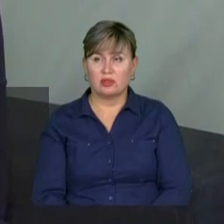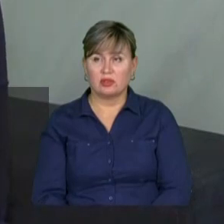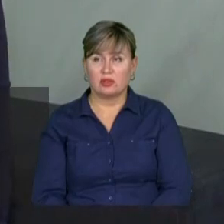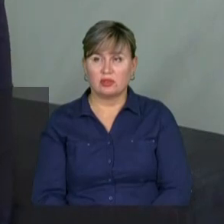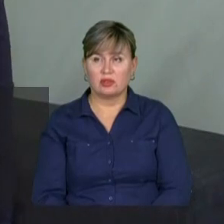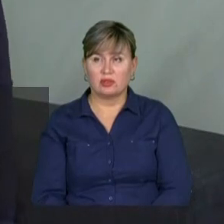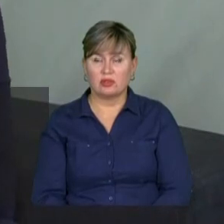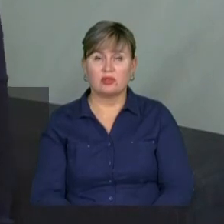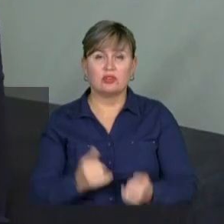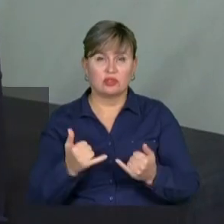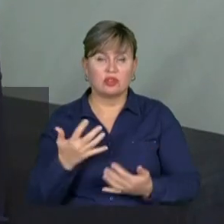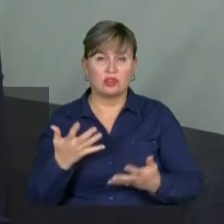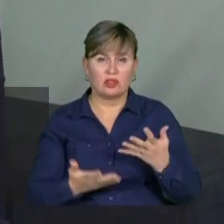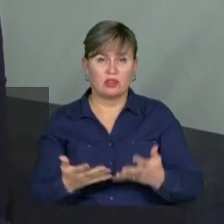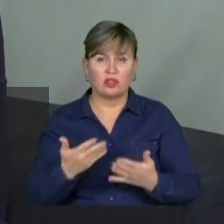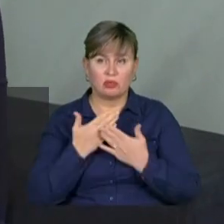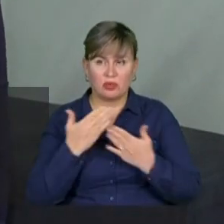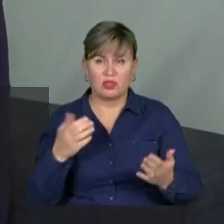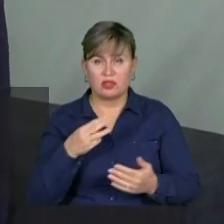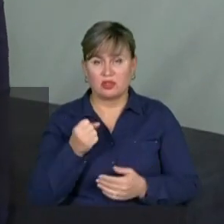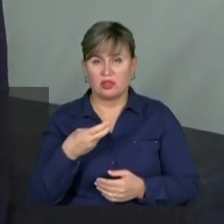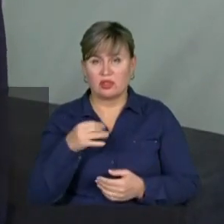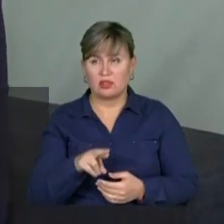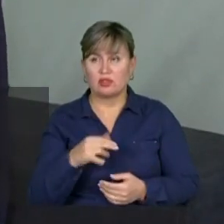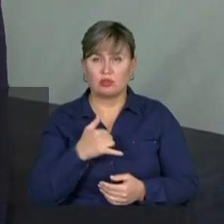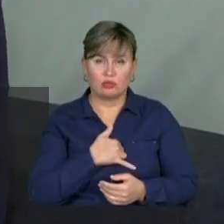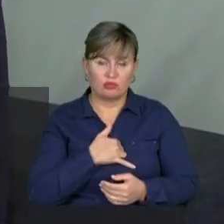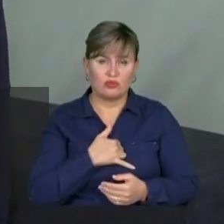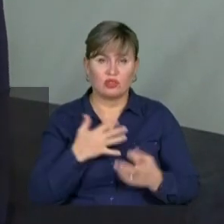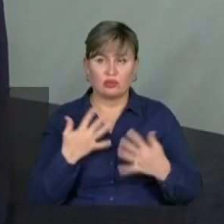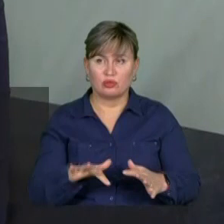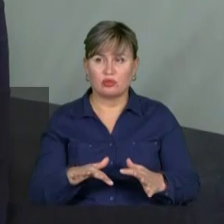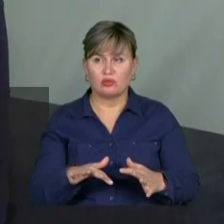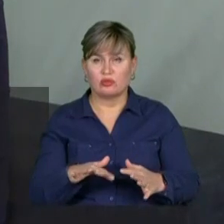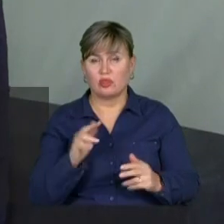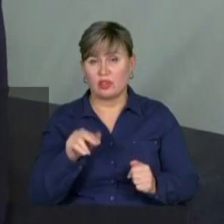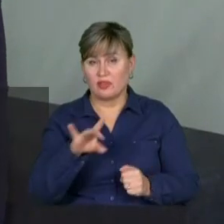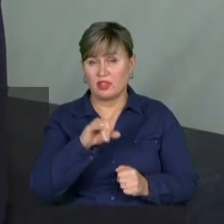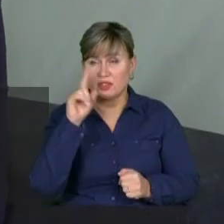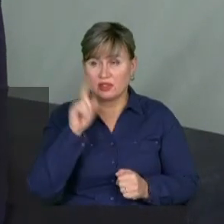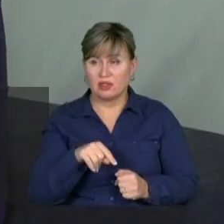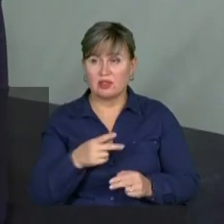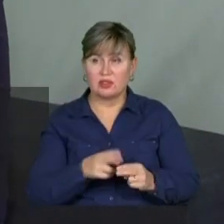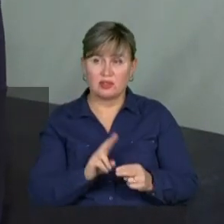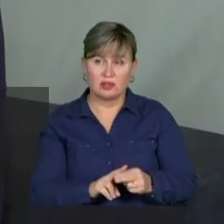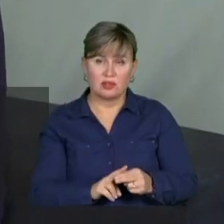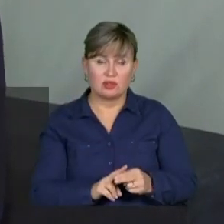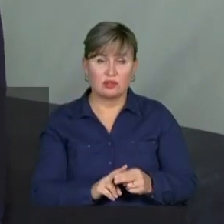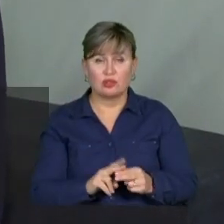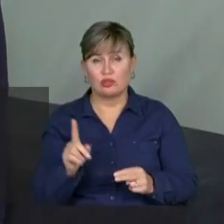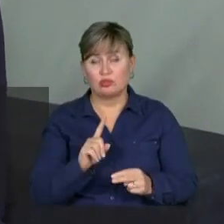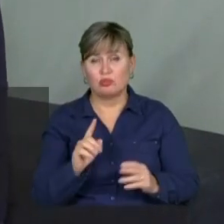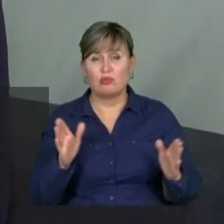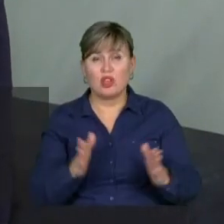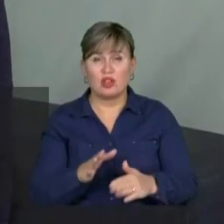Ну, сейчас, наверное, уже последняя стадия, так как у нас статус паллиативный. Паллиативный, как вы знаете, это чтобы